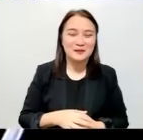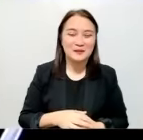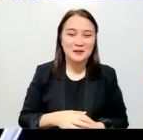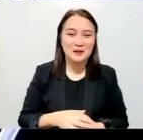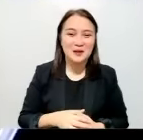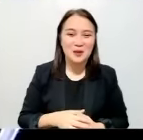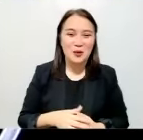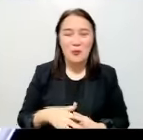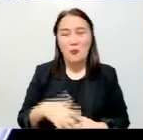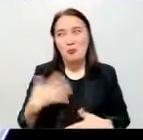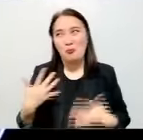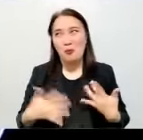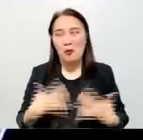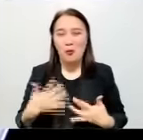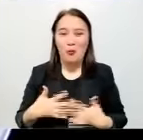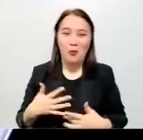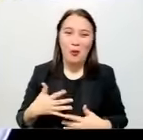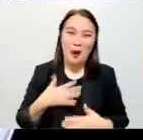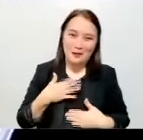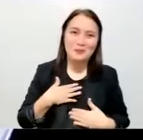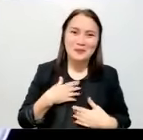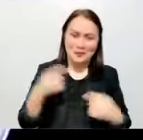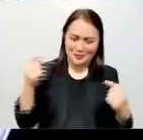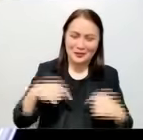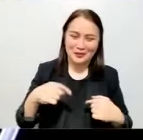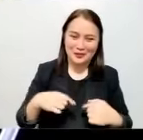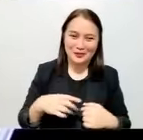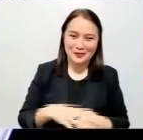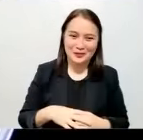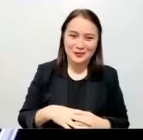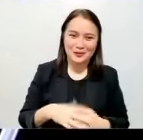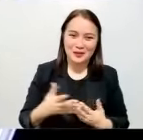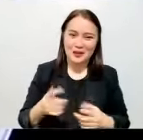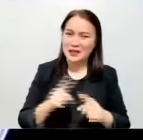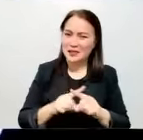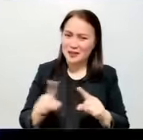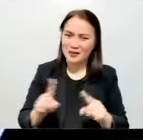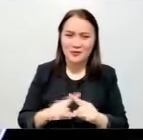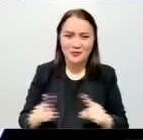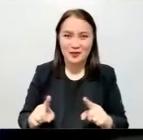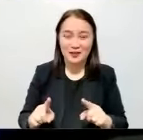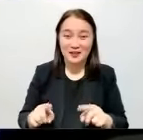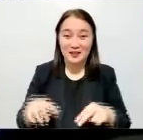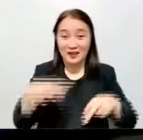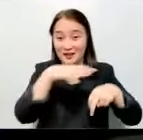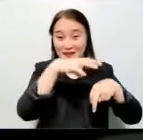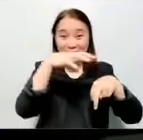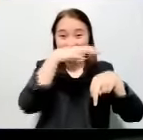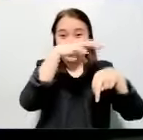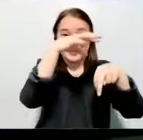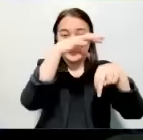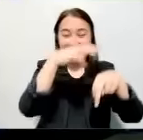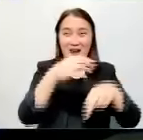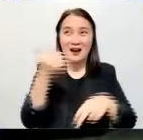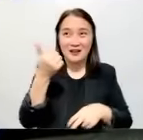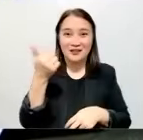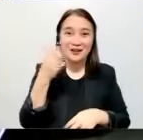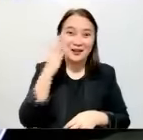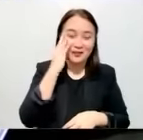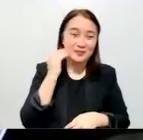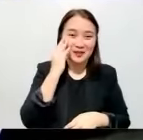Overwhelming. I'm happy to be here. Kasi it's a different hot air balloon from my other experience in US.